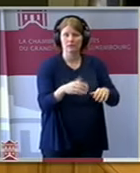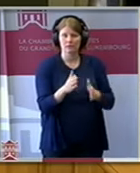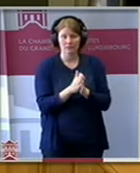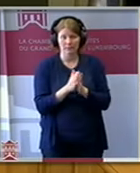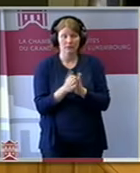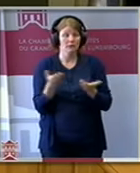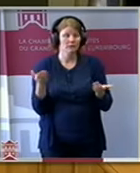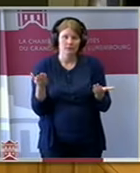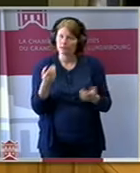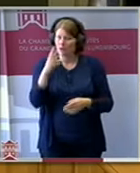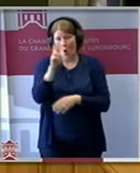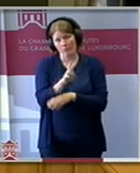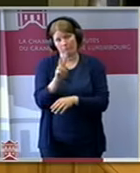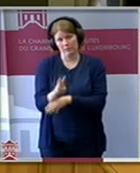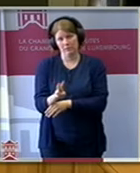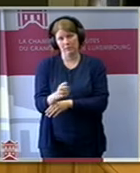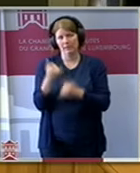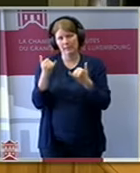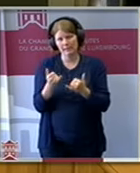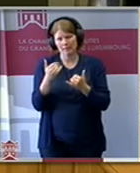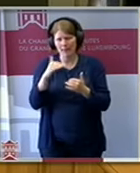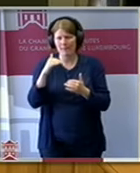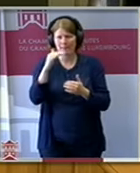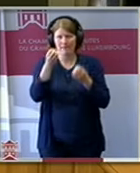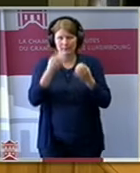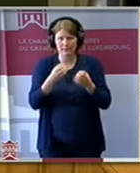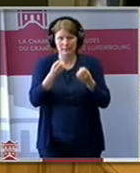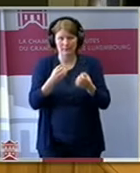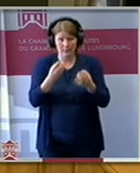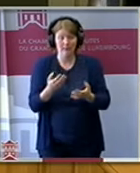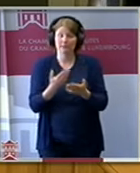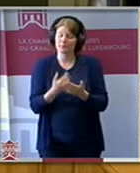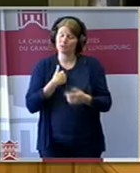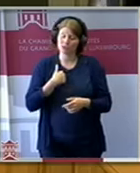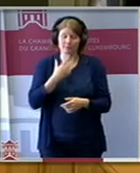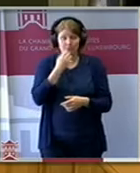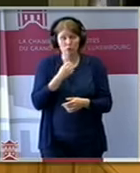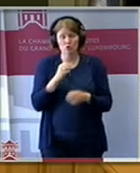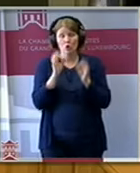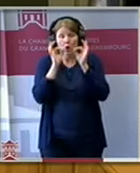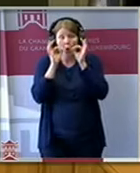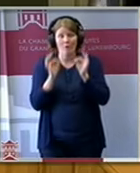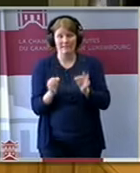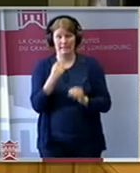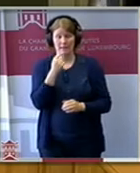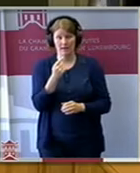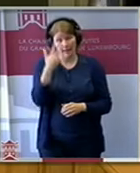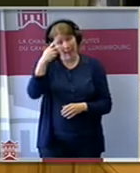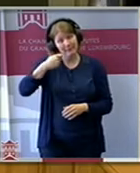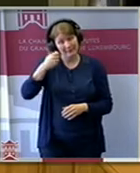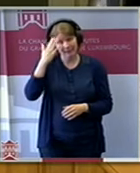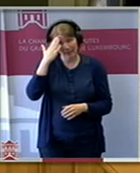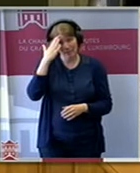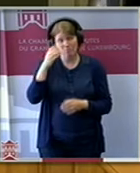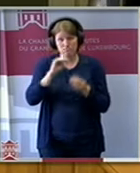ja. Mir fängt uns schon zu häufen. Dafür ist so, und das wirklich, solennellement, Herr Präsident, ihr wisst, ihr kennt das Problem. Ihr kennt das